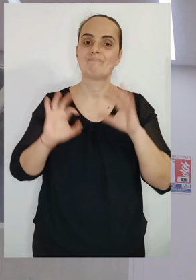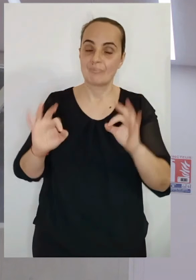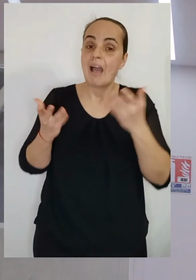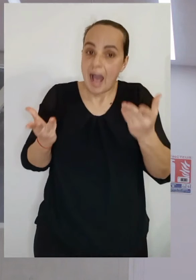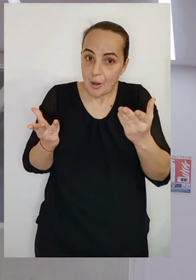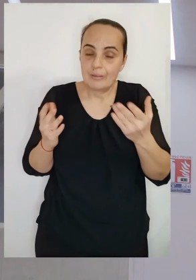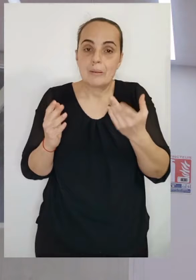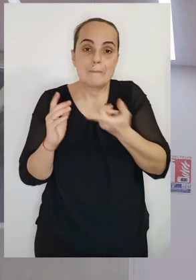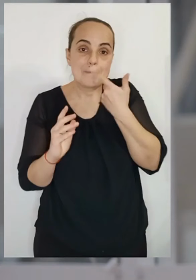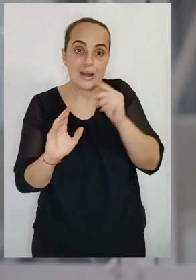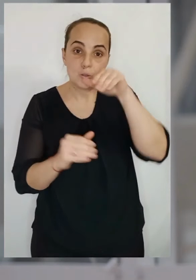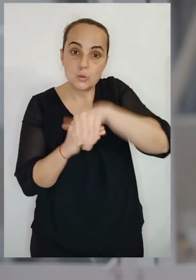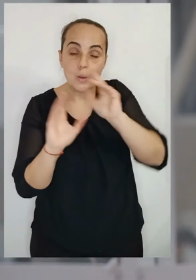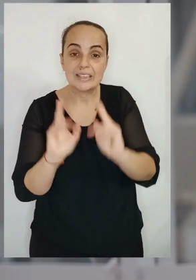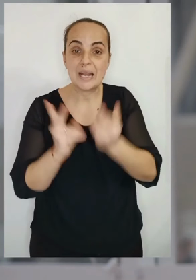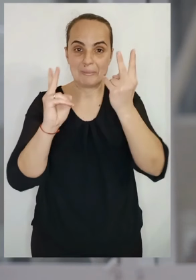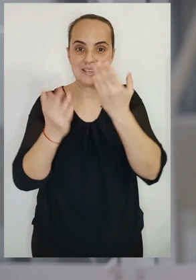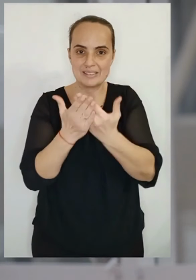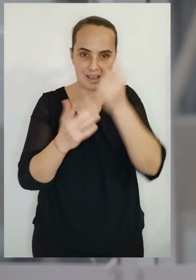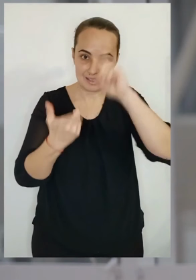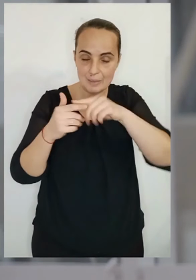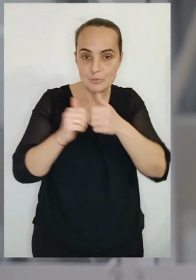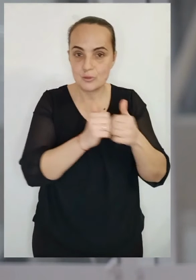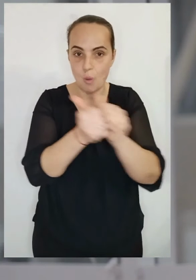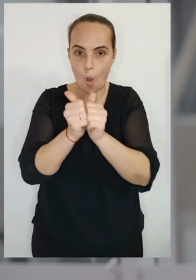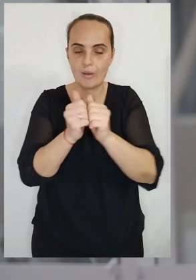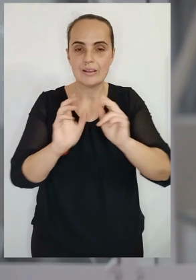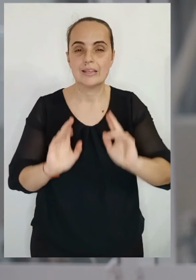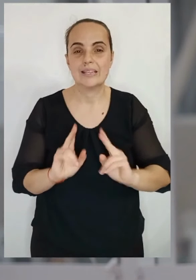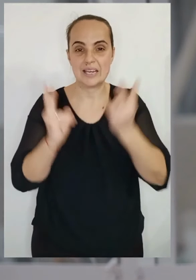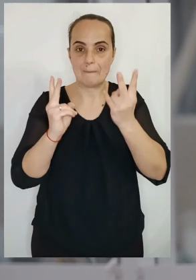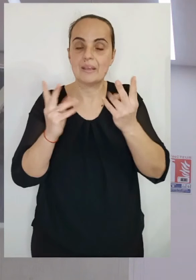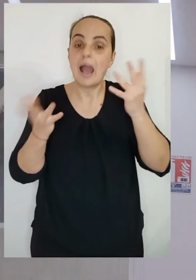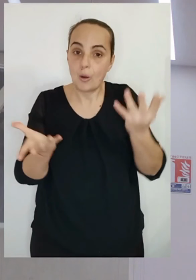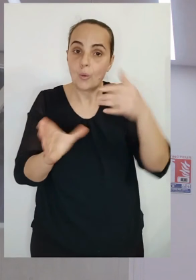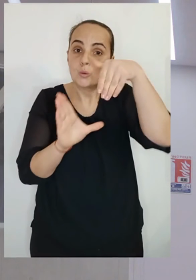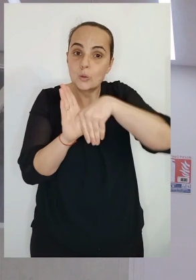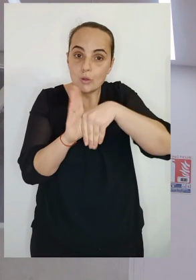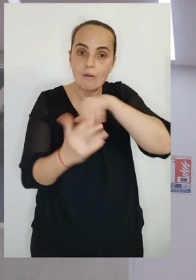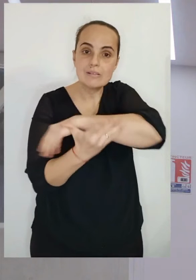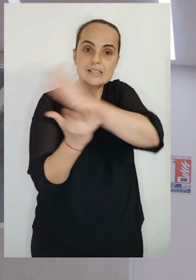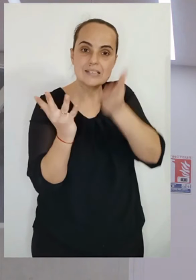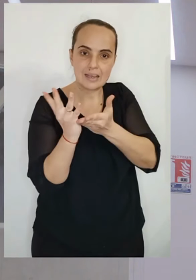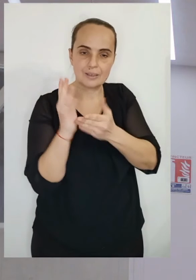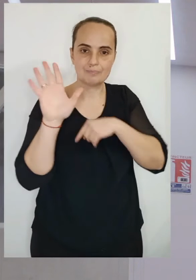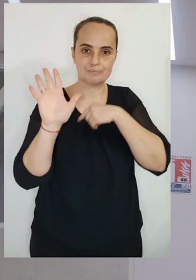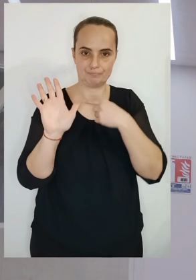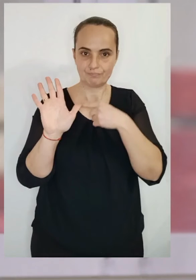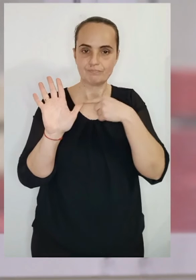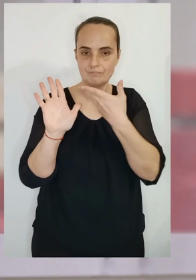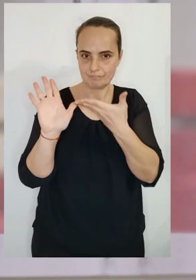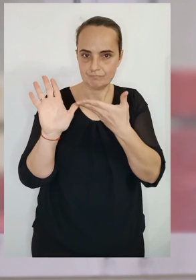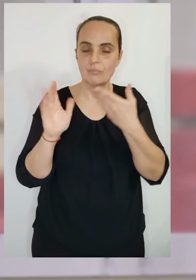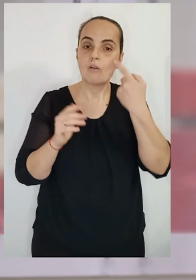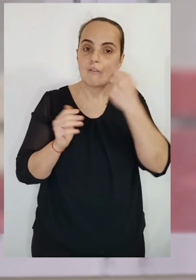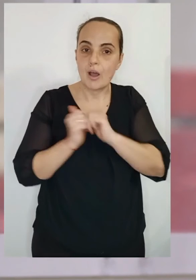simple, donc on va parler dynamique ce soir, et cette dynamique sportive que vous souhaitez, elle va s'articuler autour de 5 axes qu'on va essayer de développer